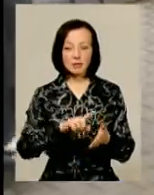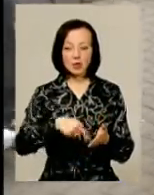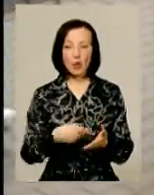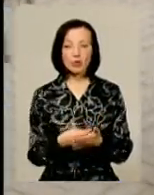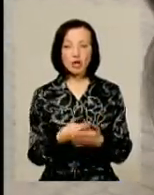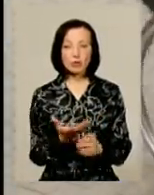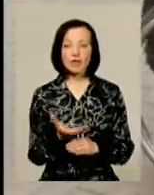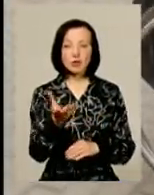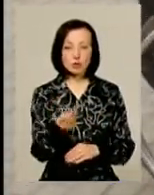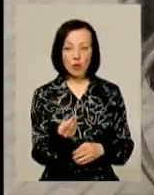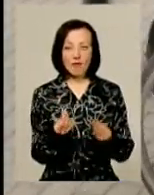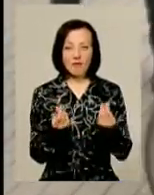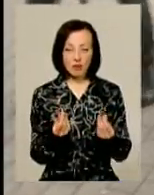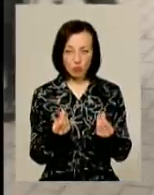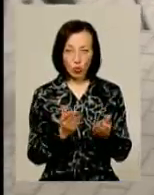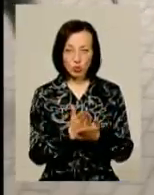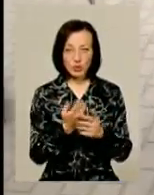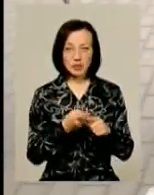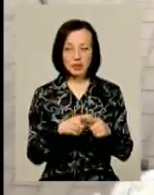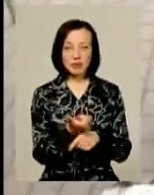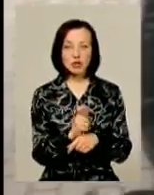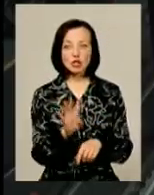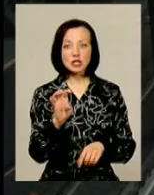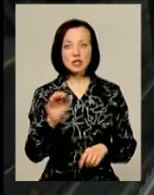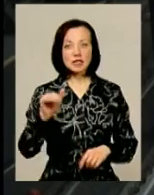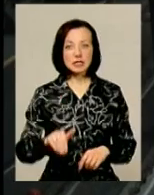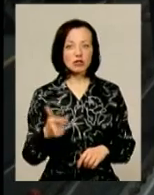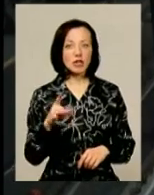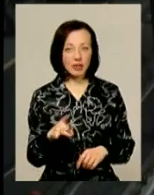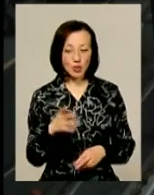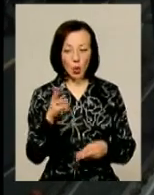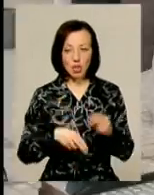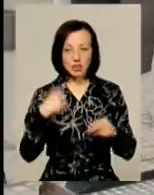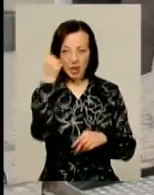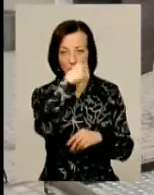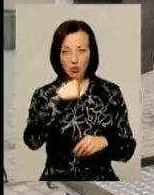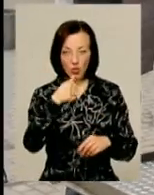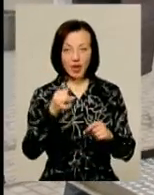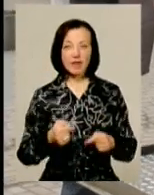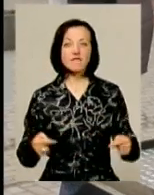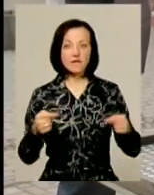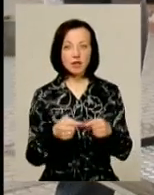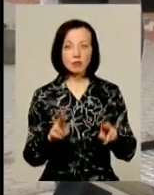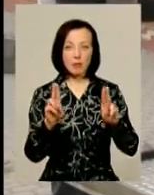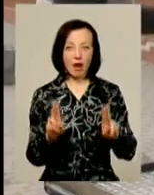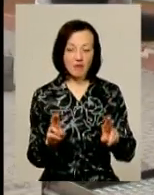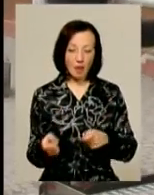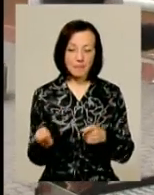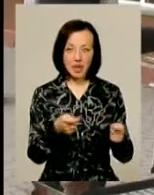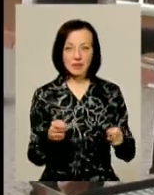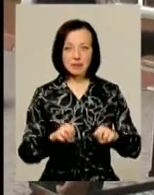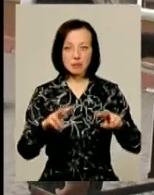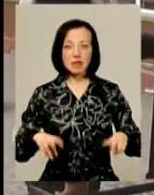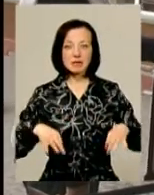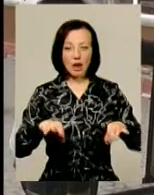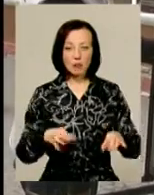бюджету профінансують вартість послуги, а це більше 400 тисяч гривень до кінця року. Та визначать правила перевезень.